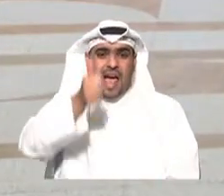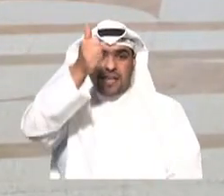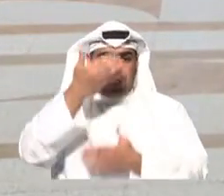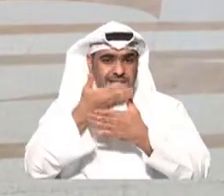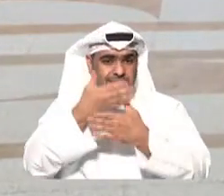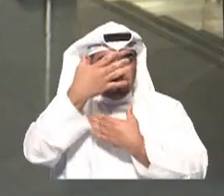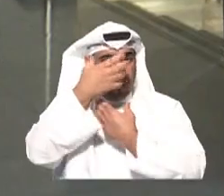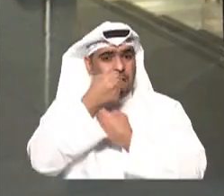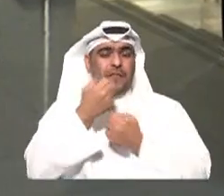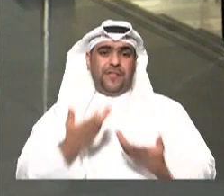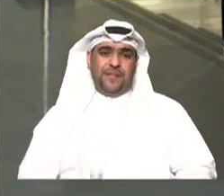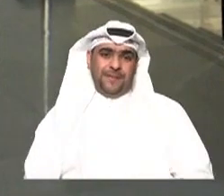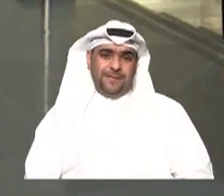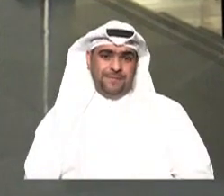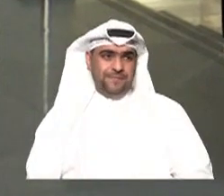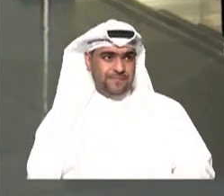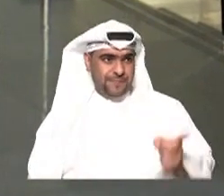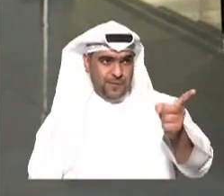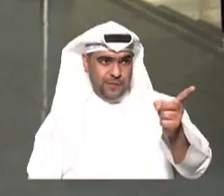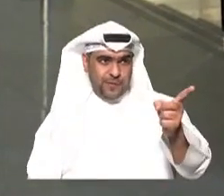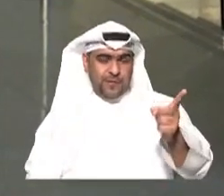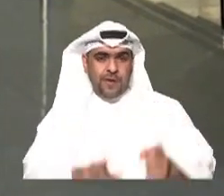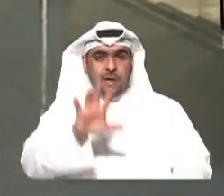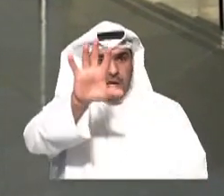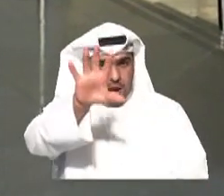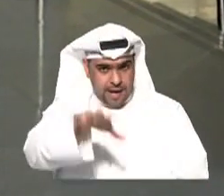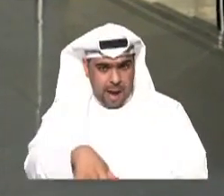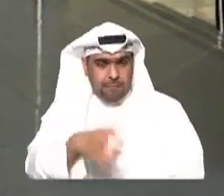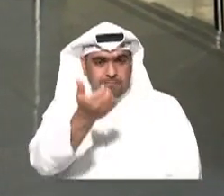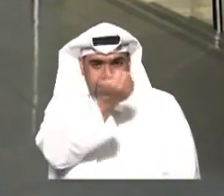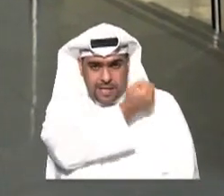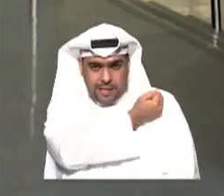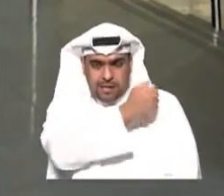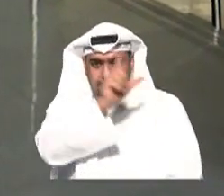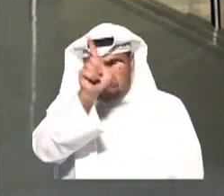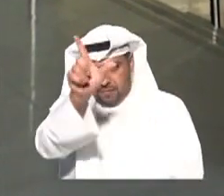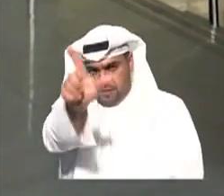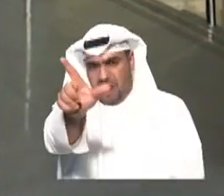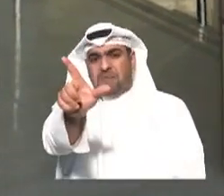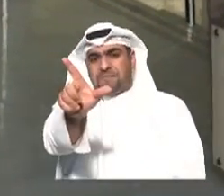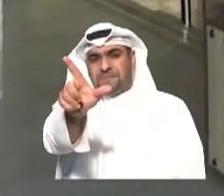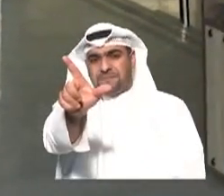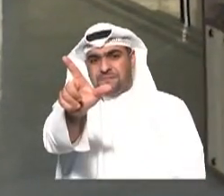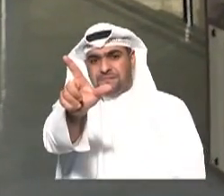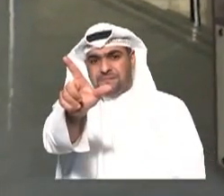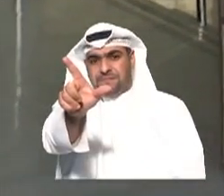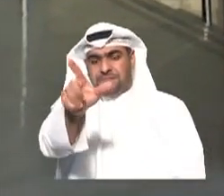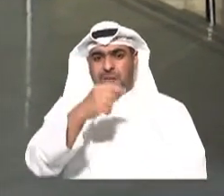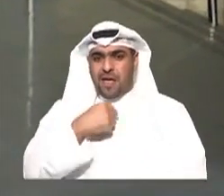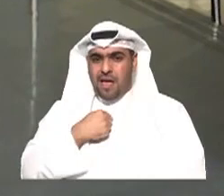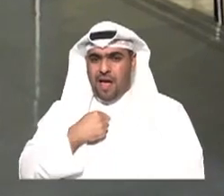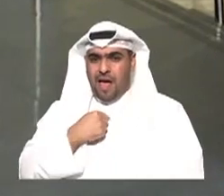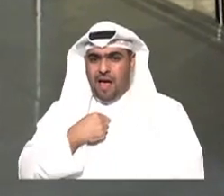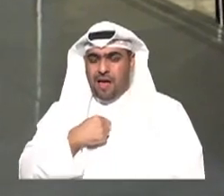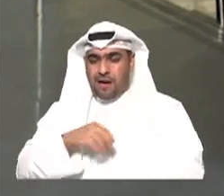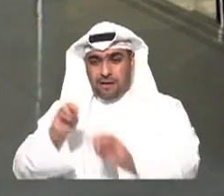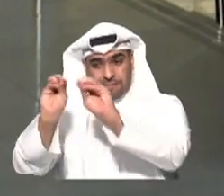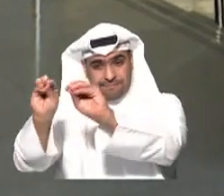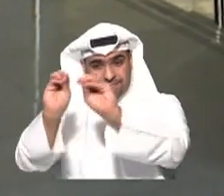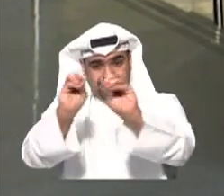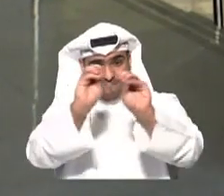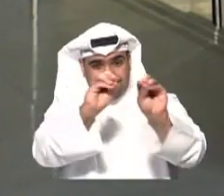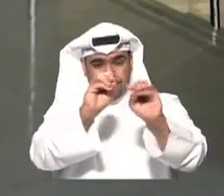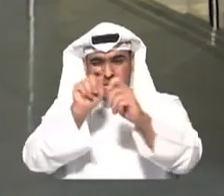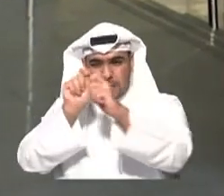والصحة العامة. مع التطعيم وأيد التطعيم وأيد كل الشعب الكويتي أنه يتطعم ويكون